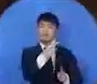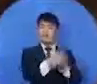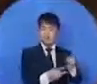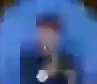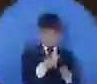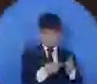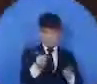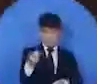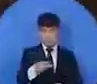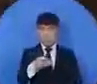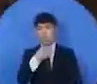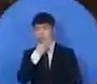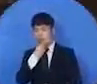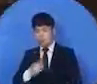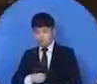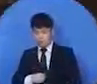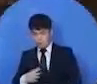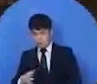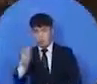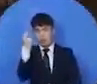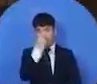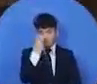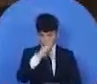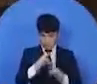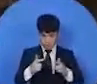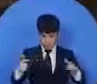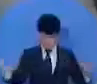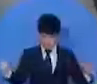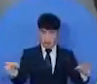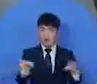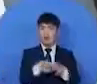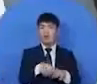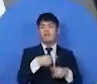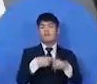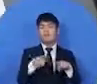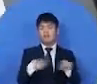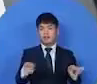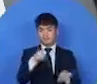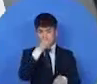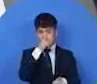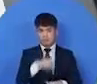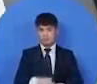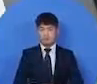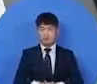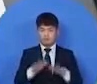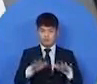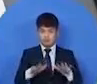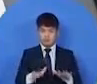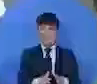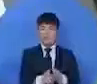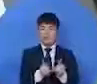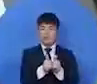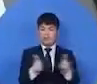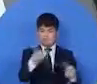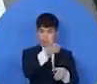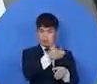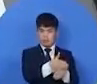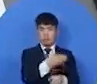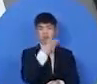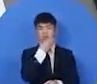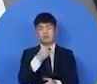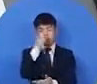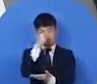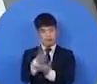다양한 분야에 대한 시민 만족도 리 평가의 뽑는 상입니다 능선 유끼 시정이 시민 중심 행복 츠나 이라는 슬로건을